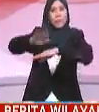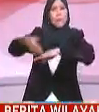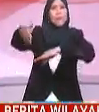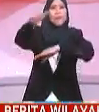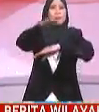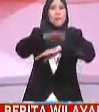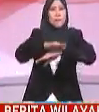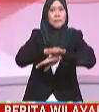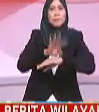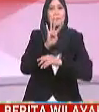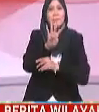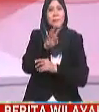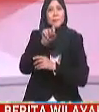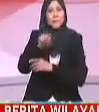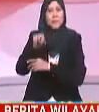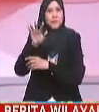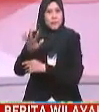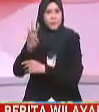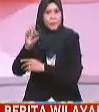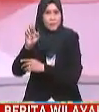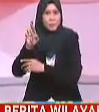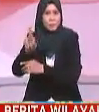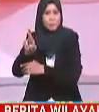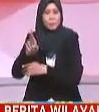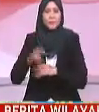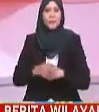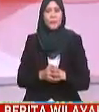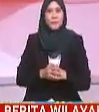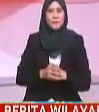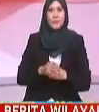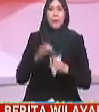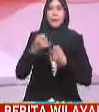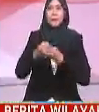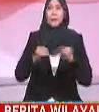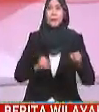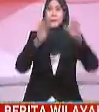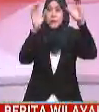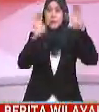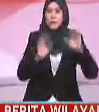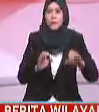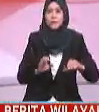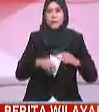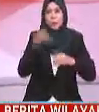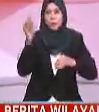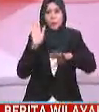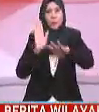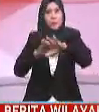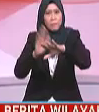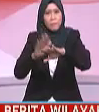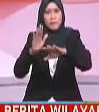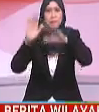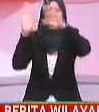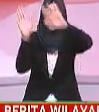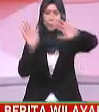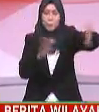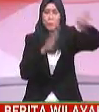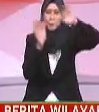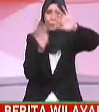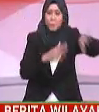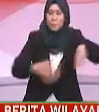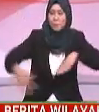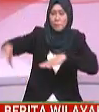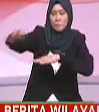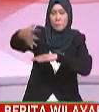mencapai melebihi 4.5 meter. Oleh itu, Met Malaysia telah pun mengeluarkan amaran angin kencang dan lap